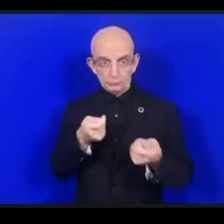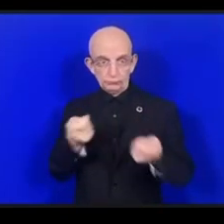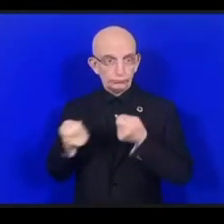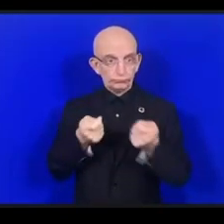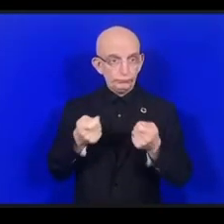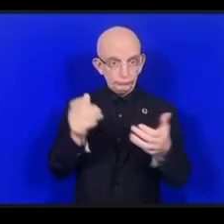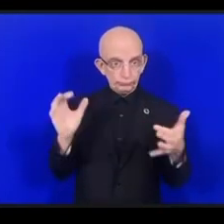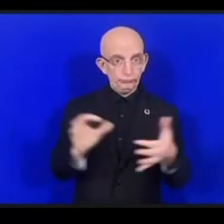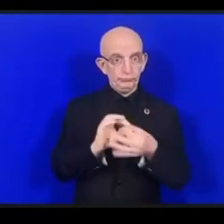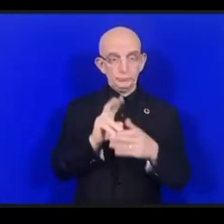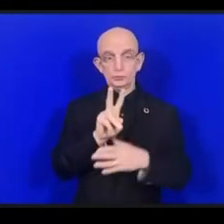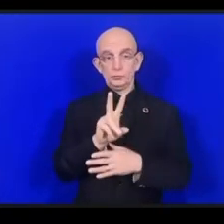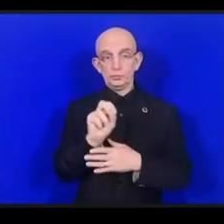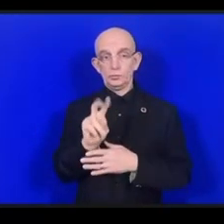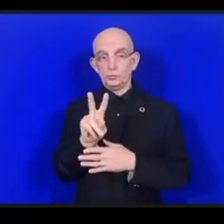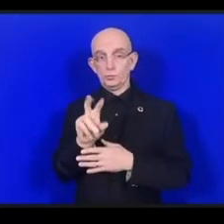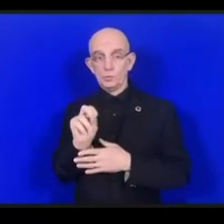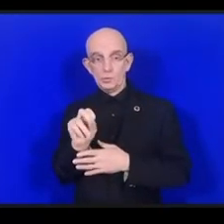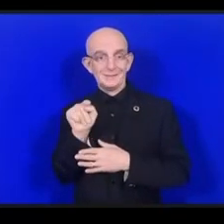候，